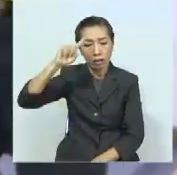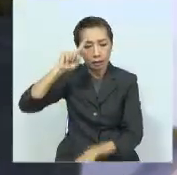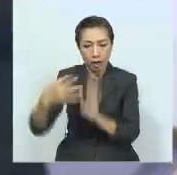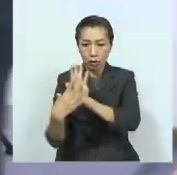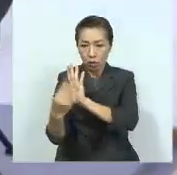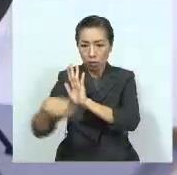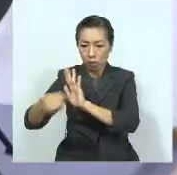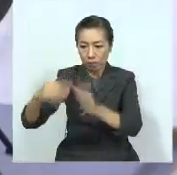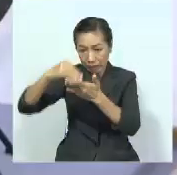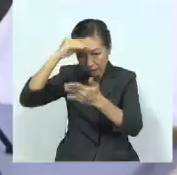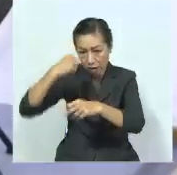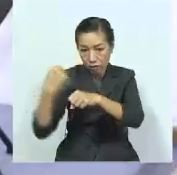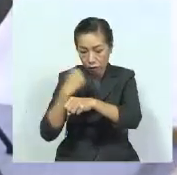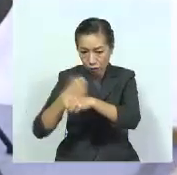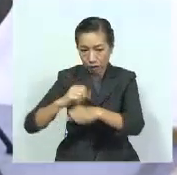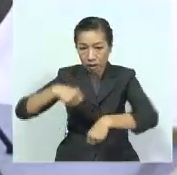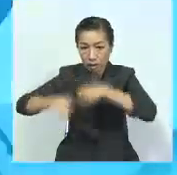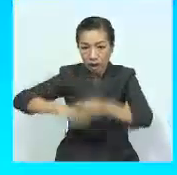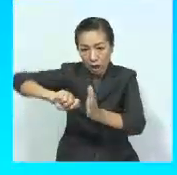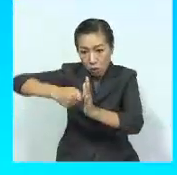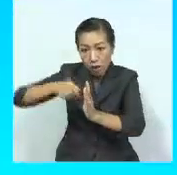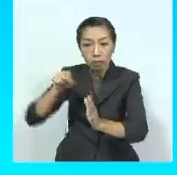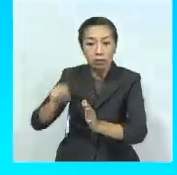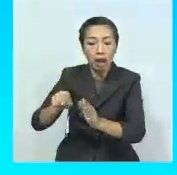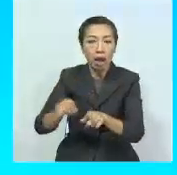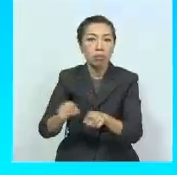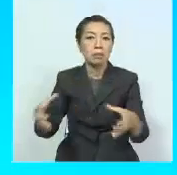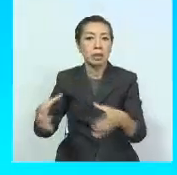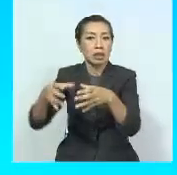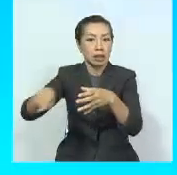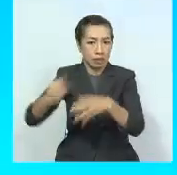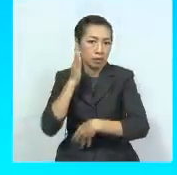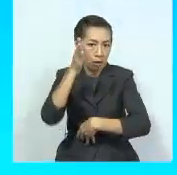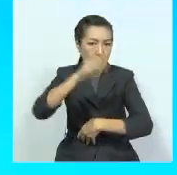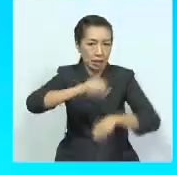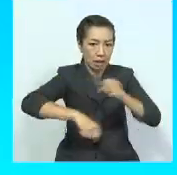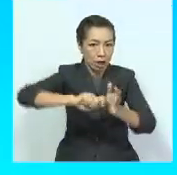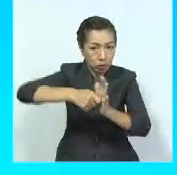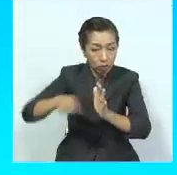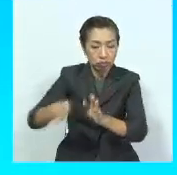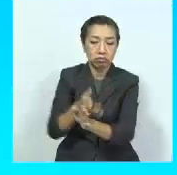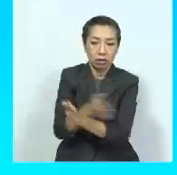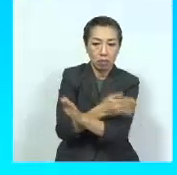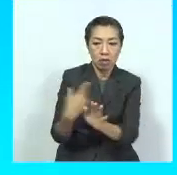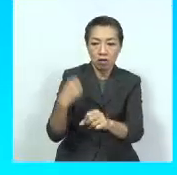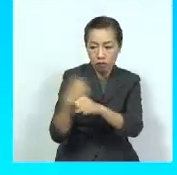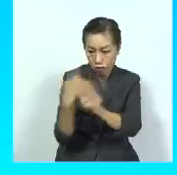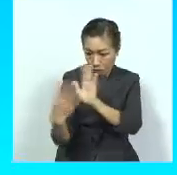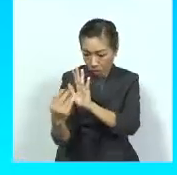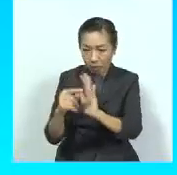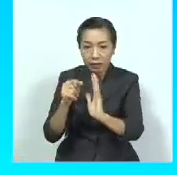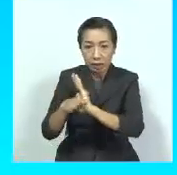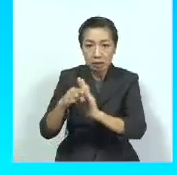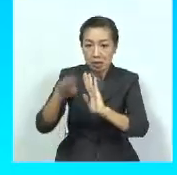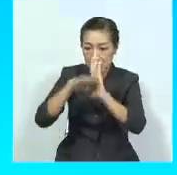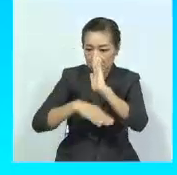มเชิงปฏิบัติการได้เตรียมความพร้อมค่ะสำหรับทีมซ่อมบำรุงจักรยานนะคะก็จะมีการฝึกอบรมทั้งด้านทฤษฎีและป